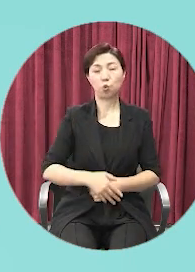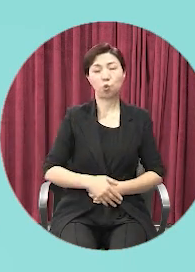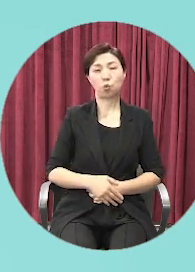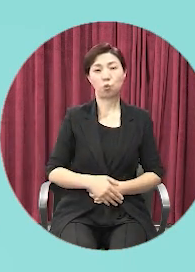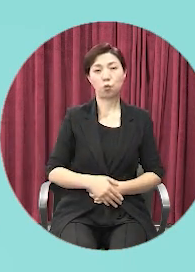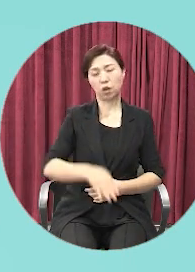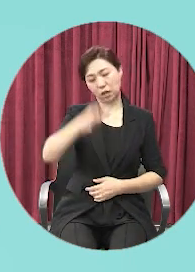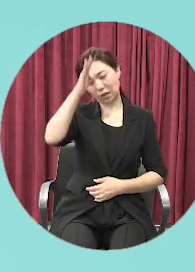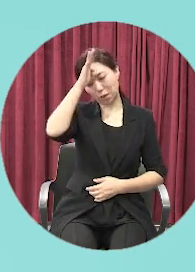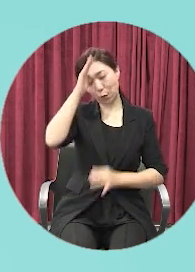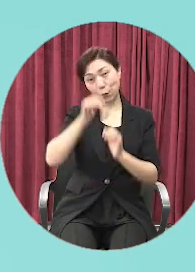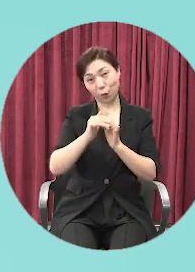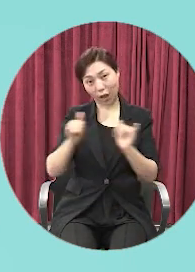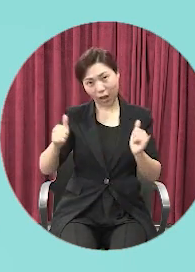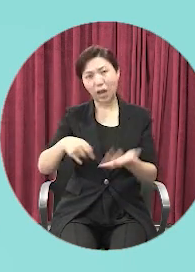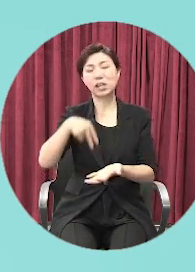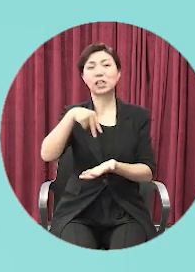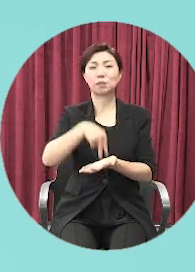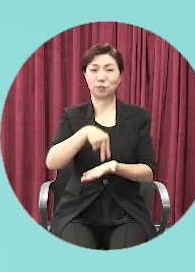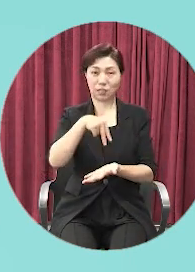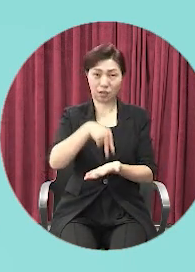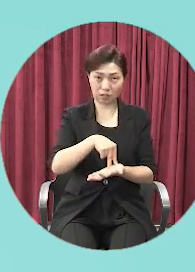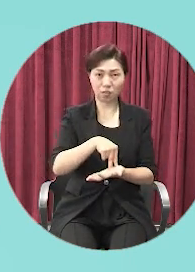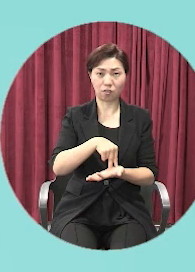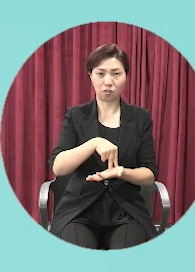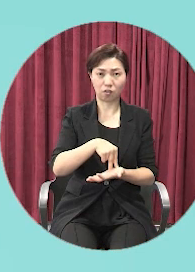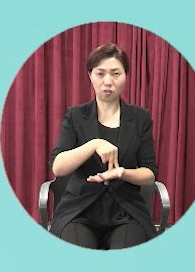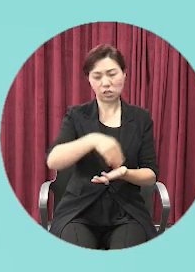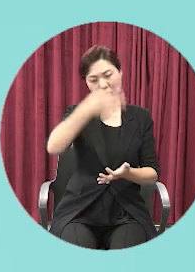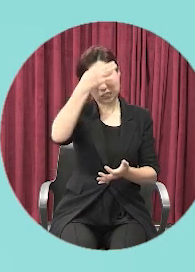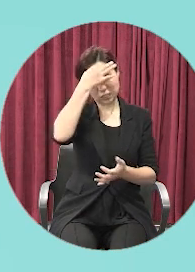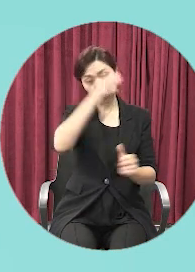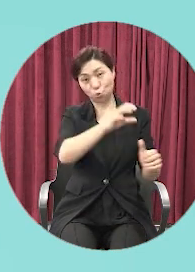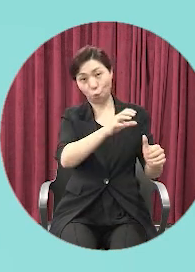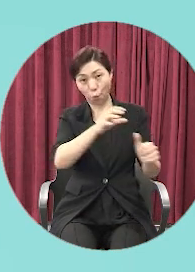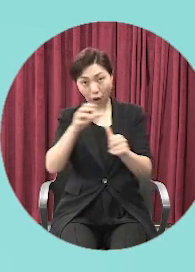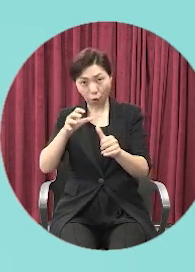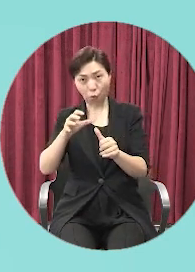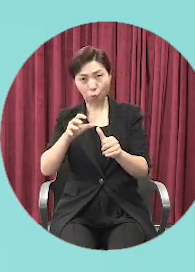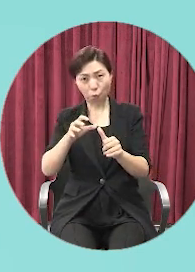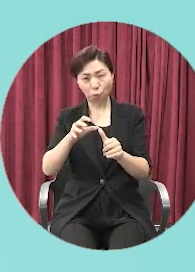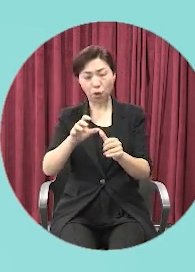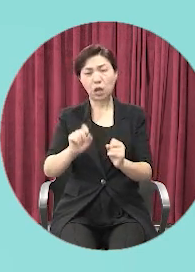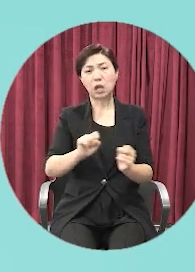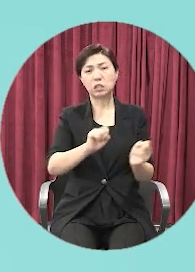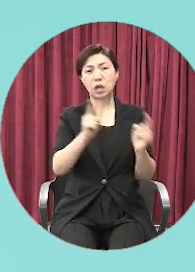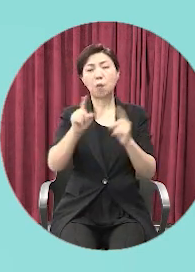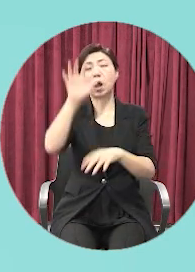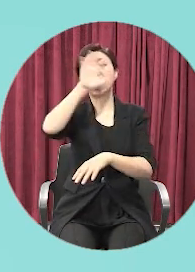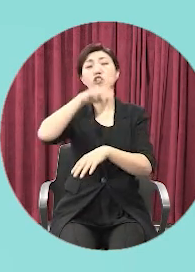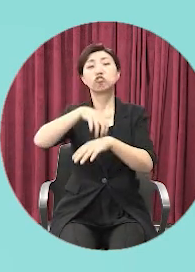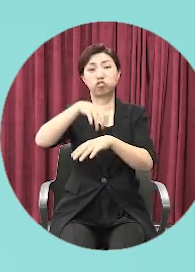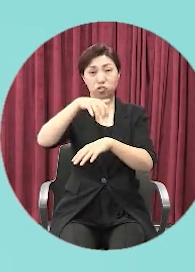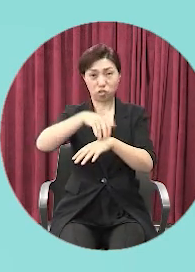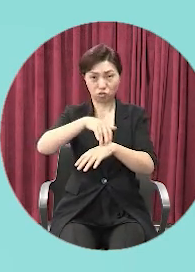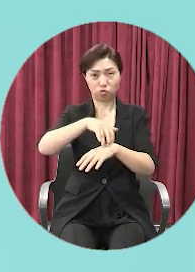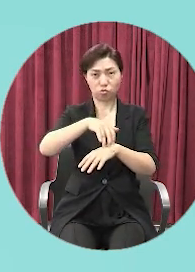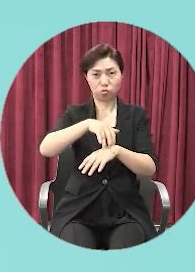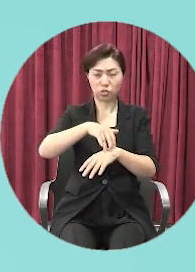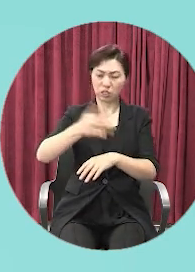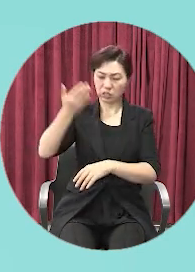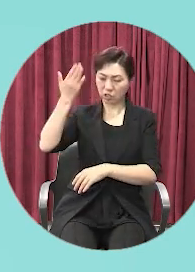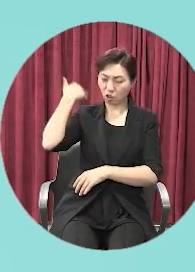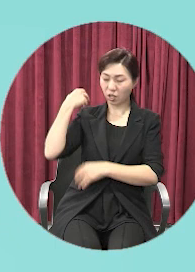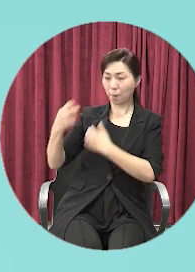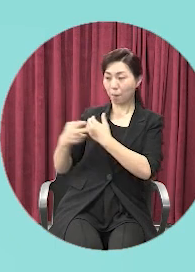환자들의 어떤 이런 기술을 통한 재활 훈련을 통해서 기존의 어떤 의료